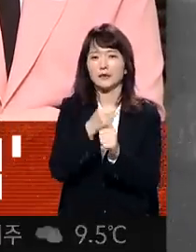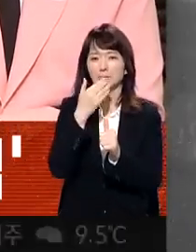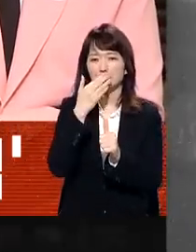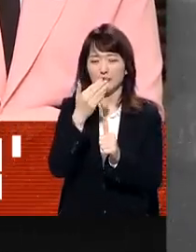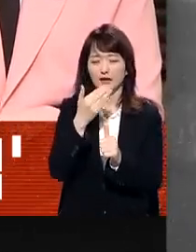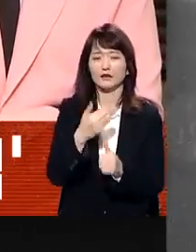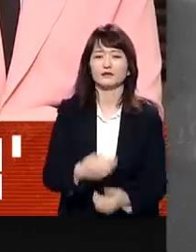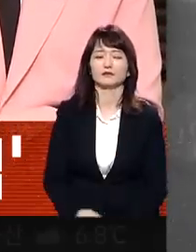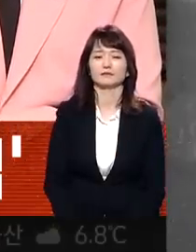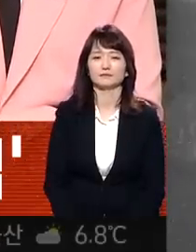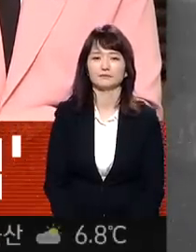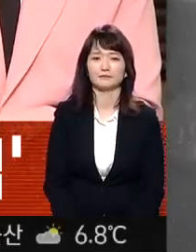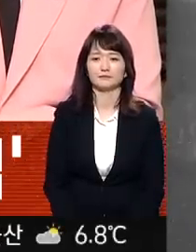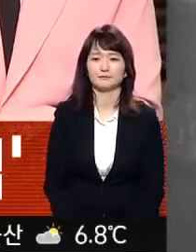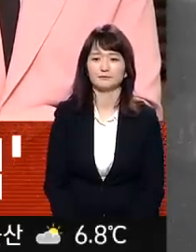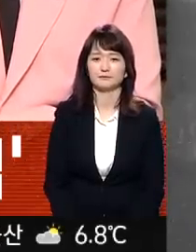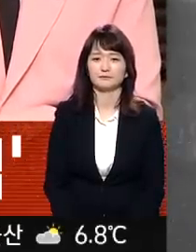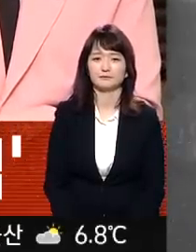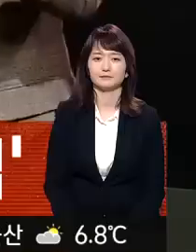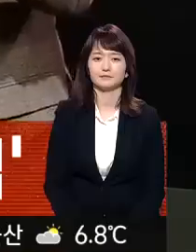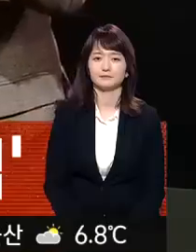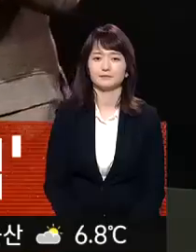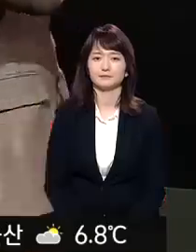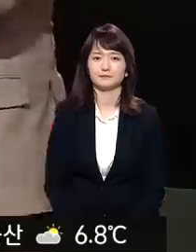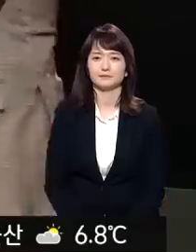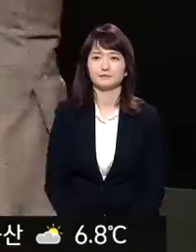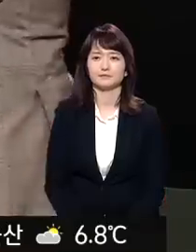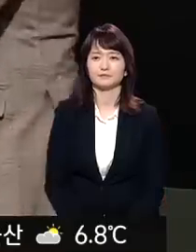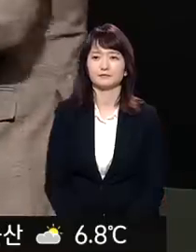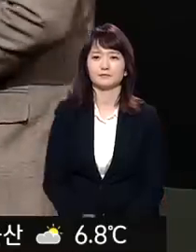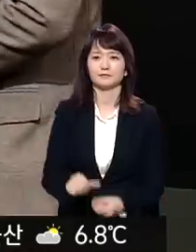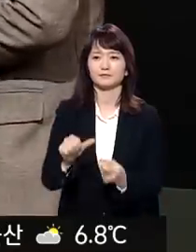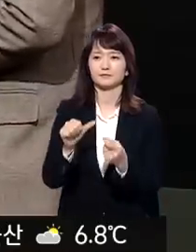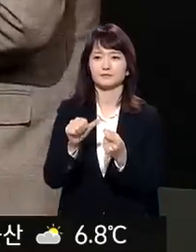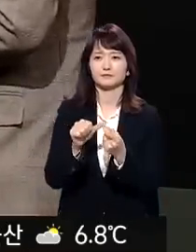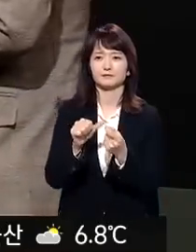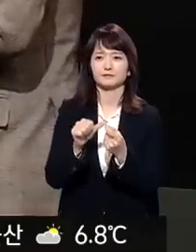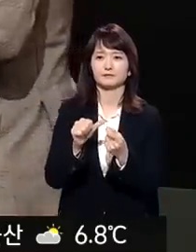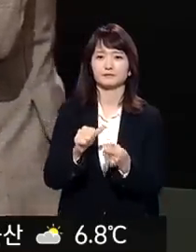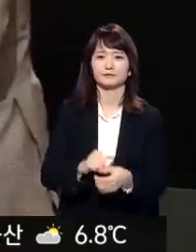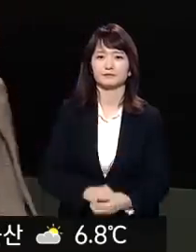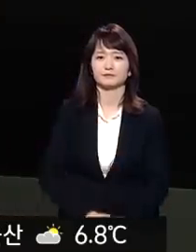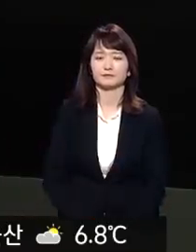이렇게 보입니다. 알겠습니다. 자, 다음 뉴스 또 이어가 보죠.